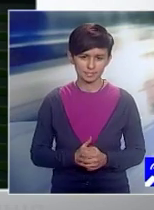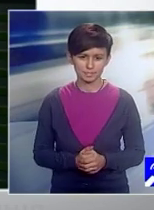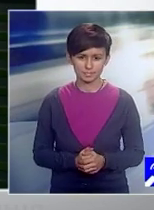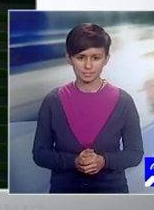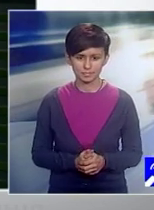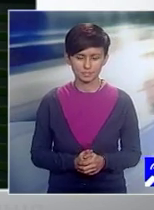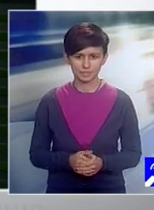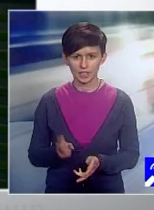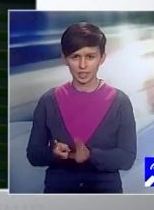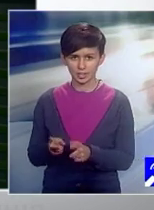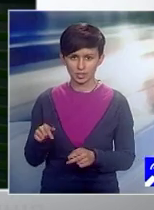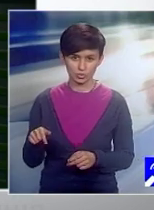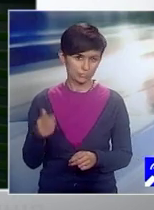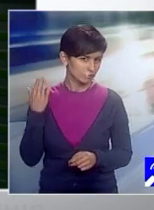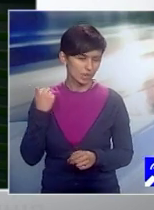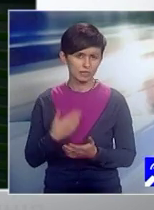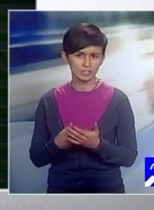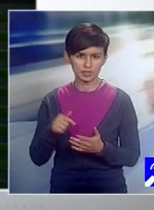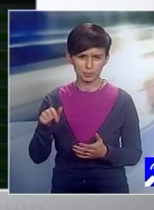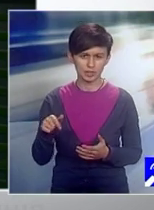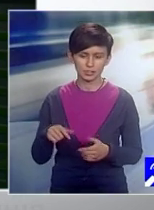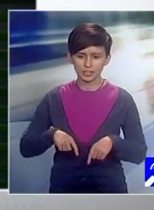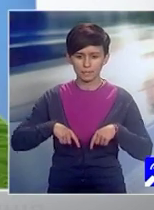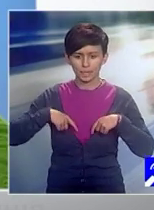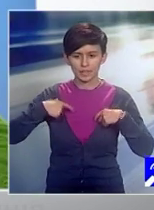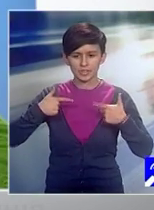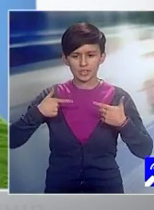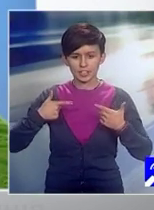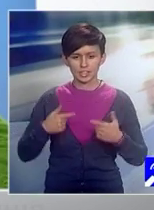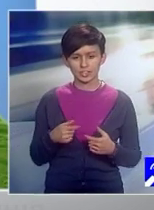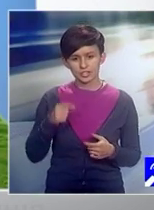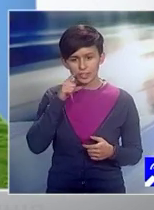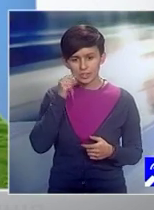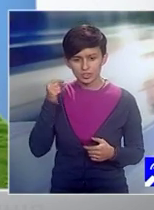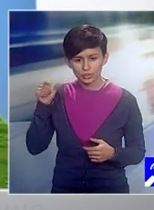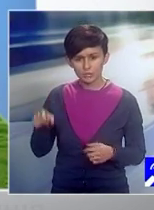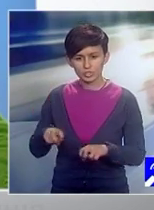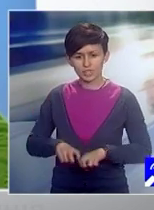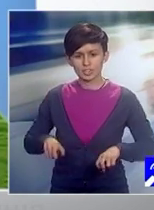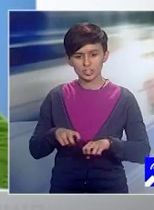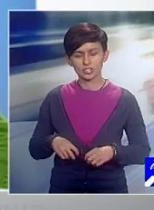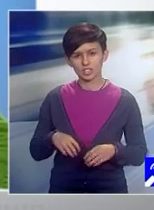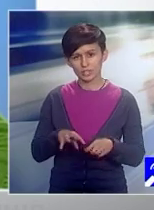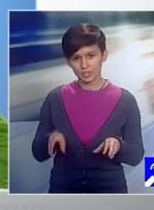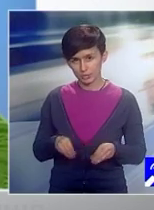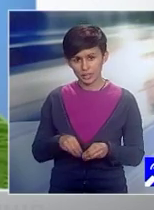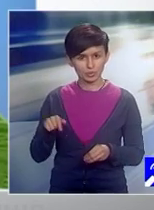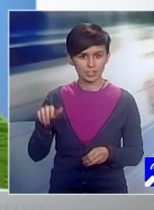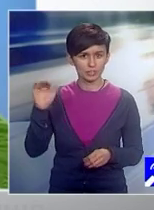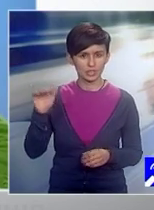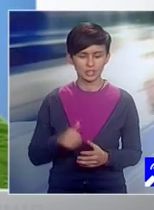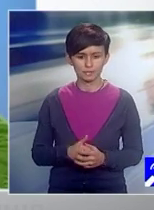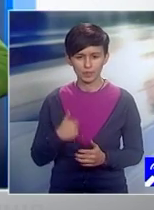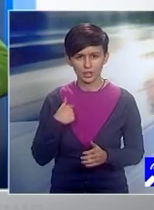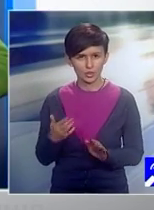a fost această conviețuire pentru tine ca om și pentru tine ca cercetător? Prima dată am pornit ca și cercetător și